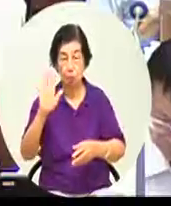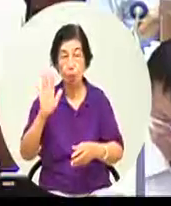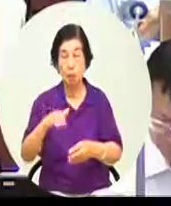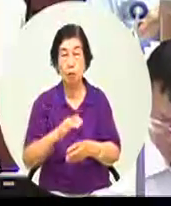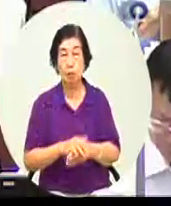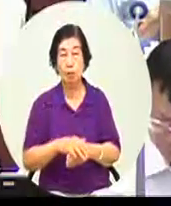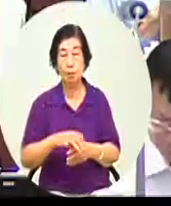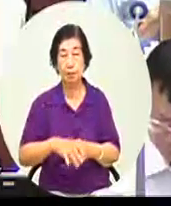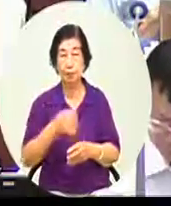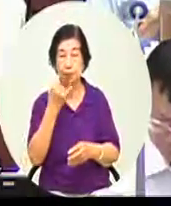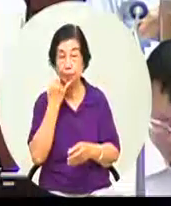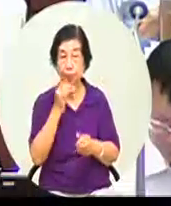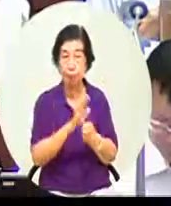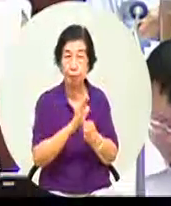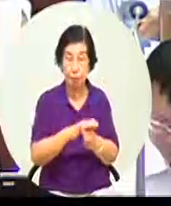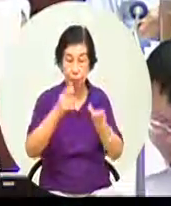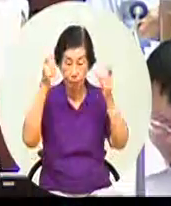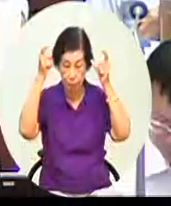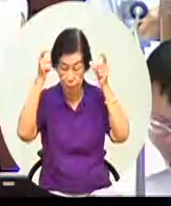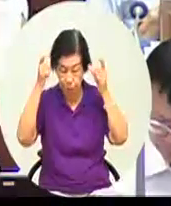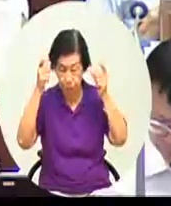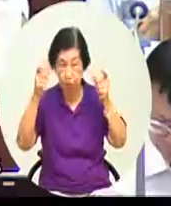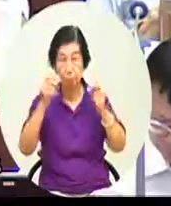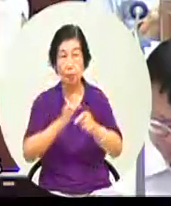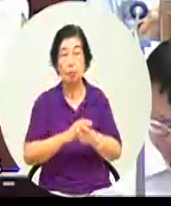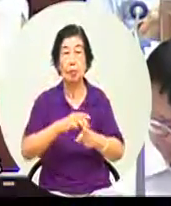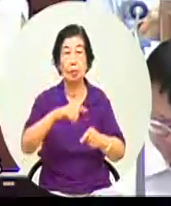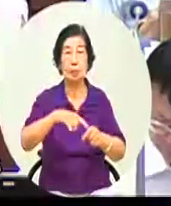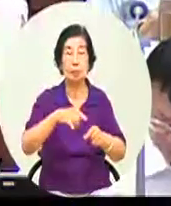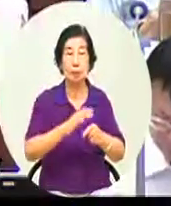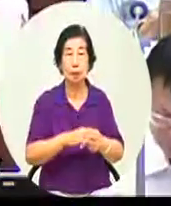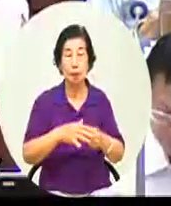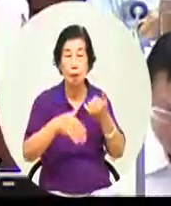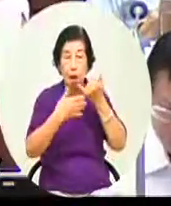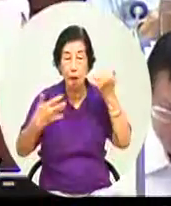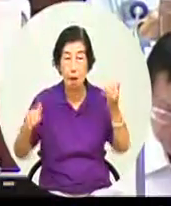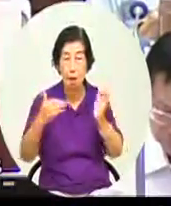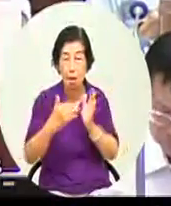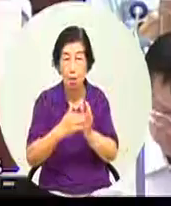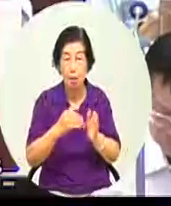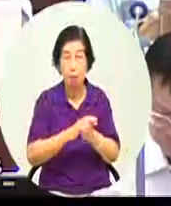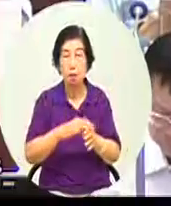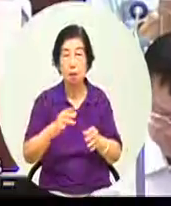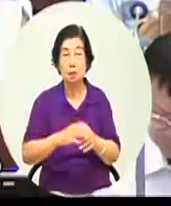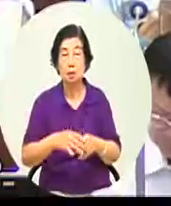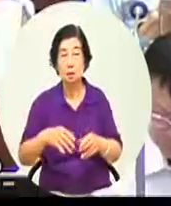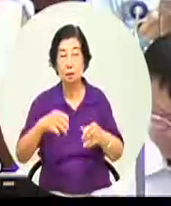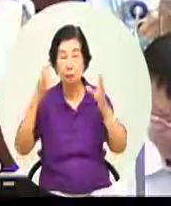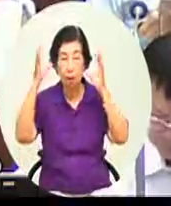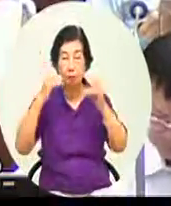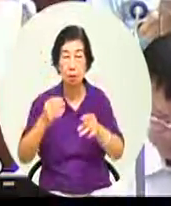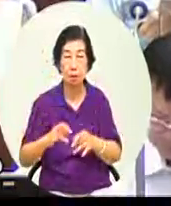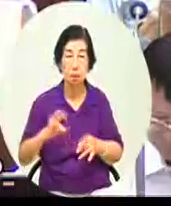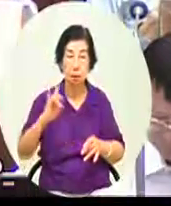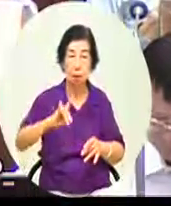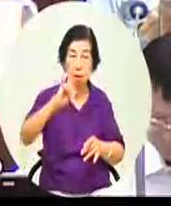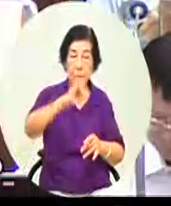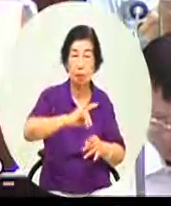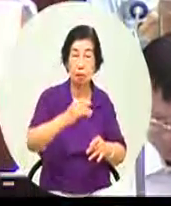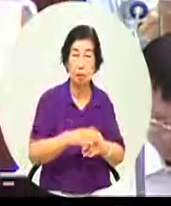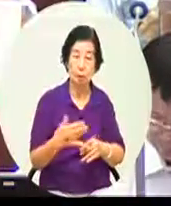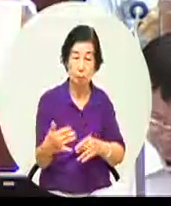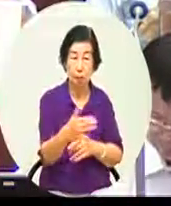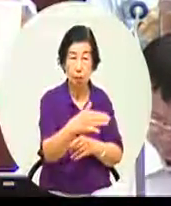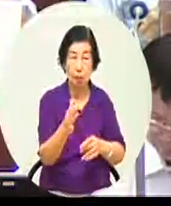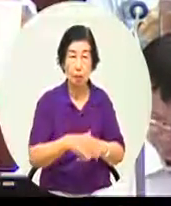雄到海防，因为海防到下龙湾其实是还蛮近的。所以这个部分呢，我们后续会再去努力，包括越捷航空的部分